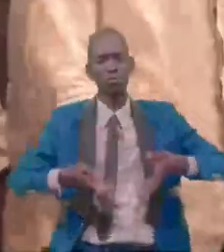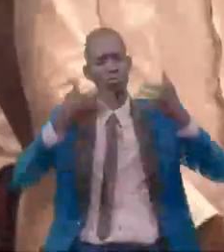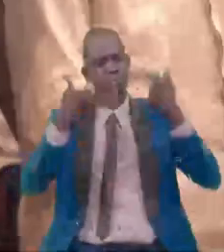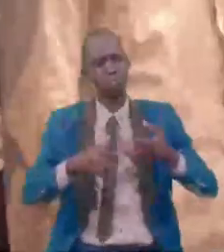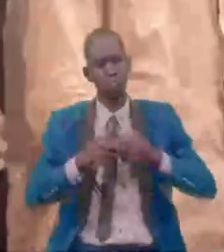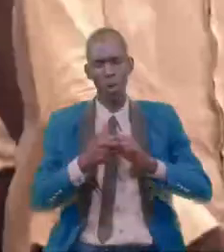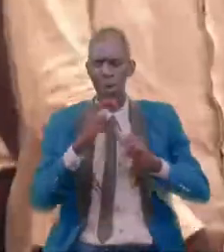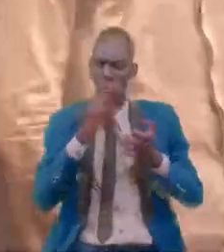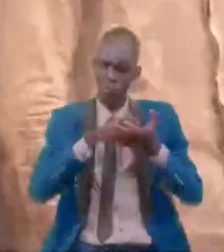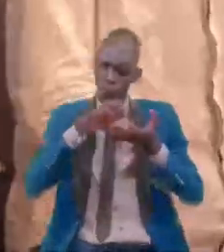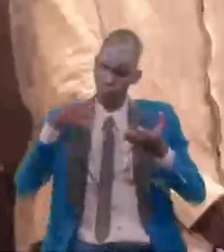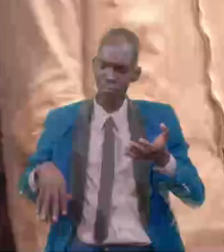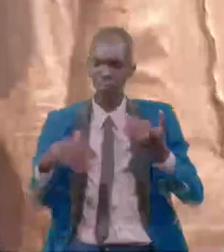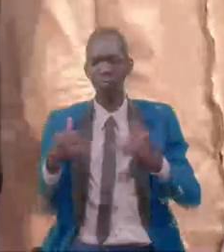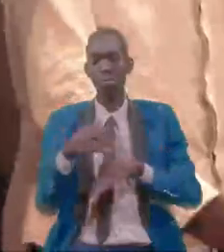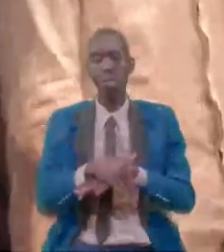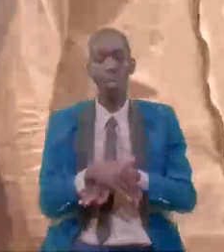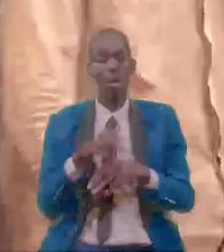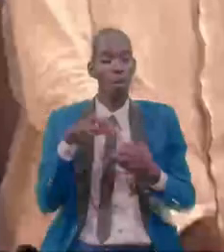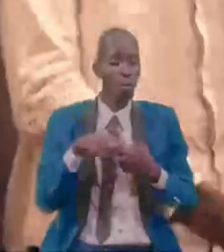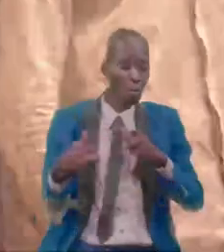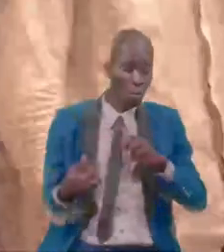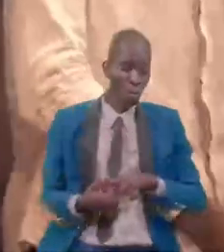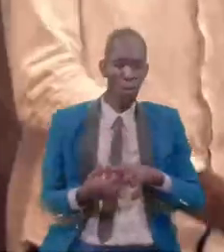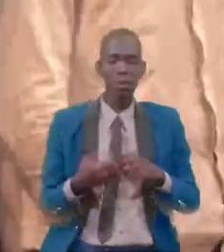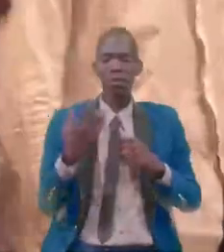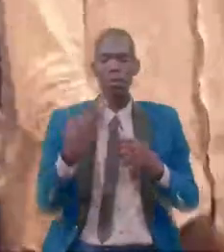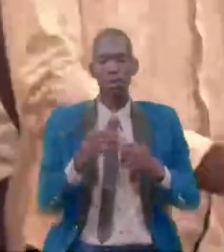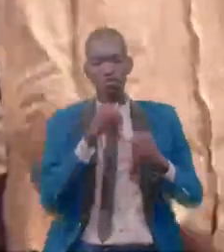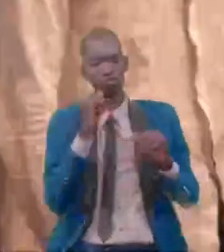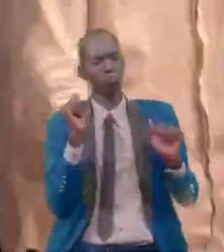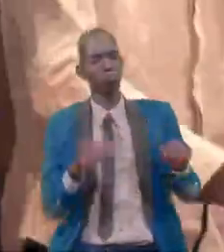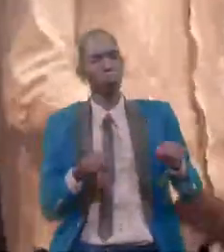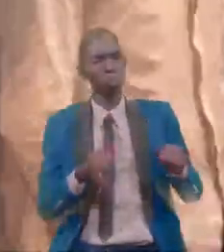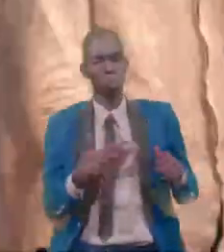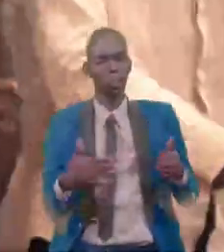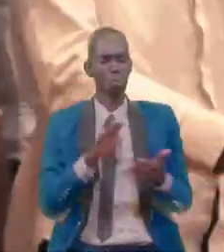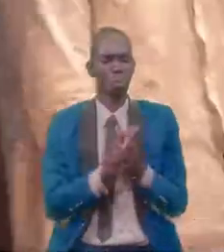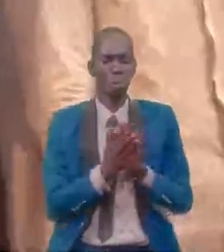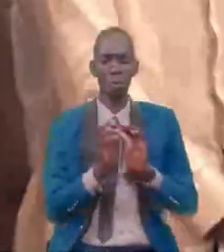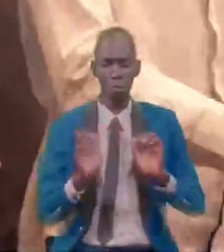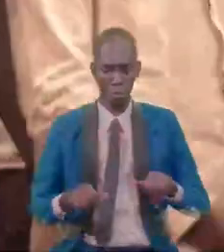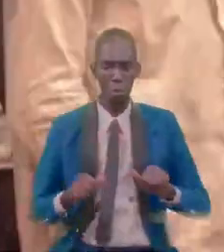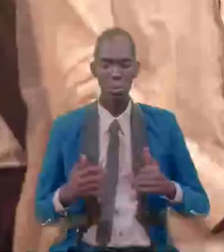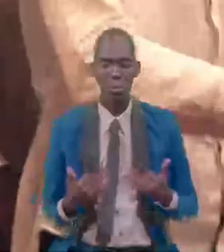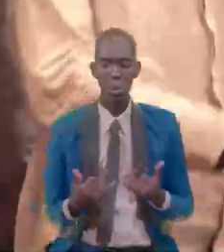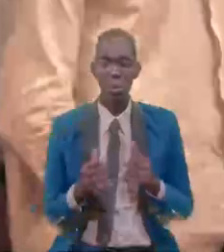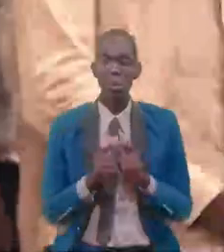soir. Les montagnes de problèmes. Les impossibilités deviennent possibles.